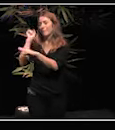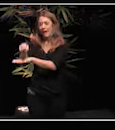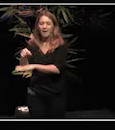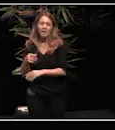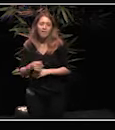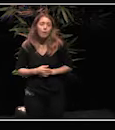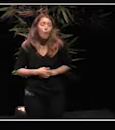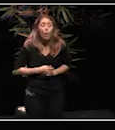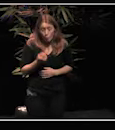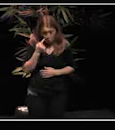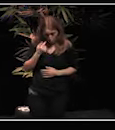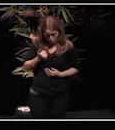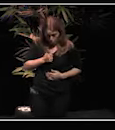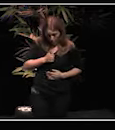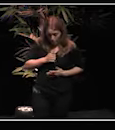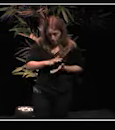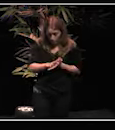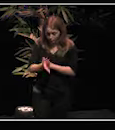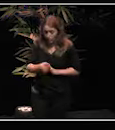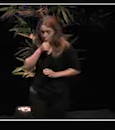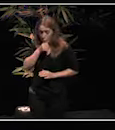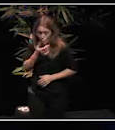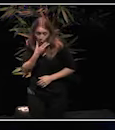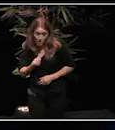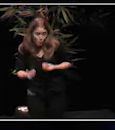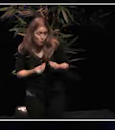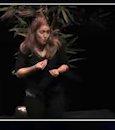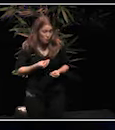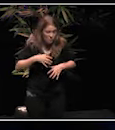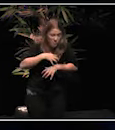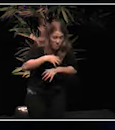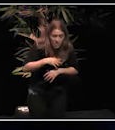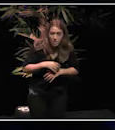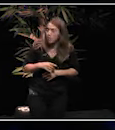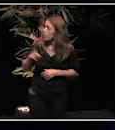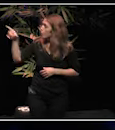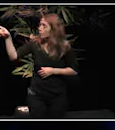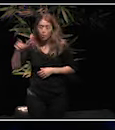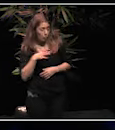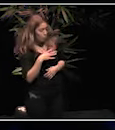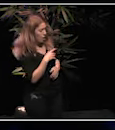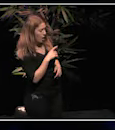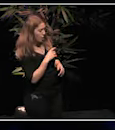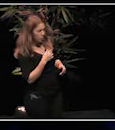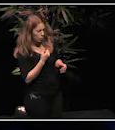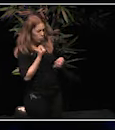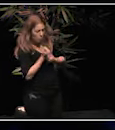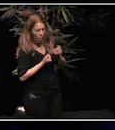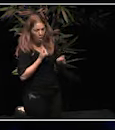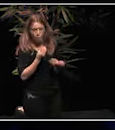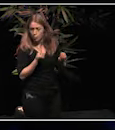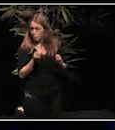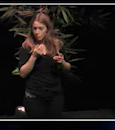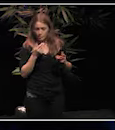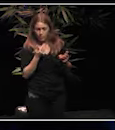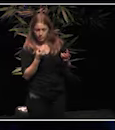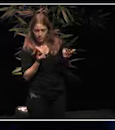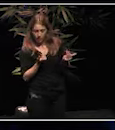vieillir et si on fera des beaux petits vieux. Mais vous avez des douleurs là pour le moment? Non, tout va bien. Non, ça va, ça va.